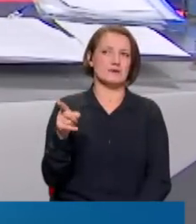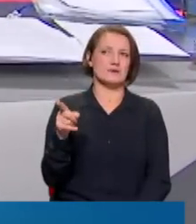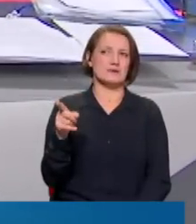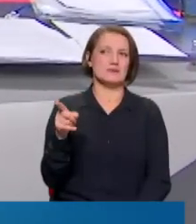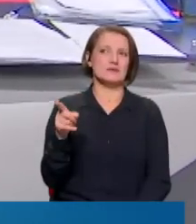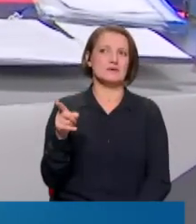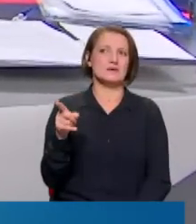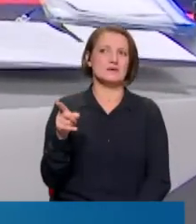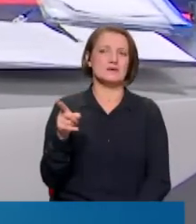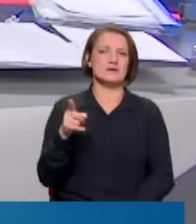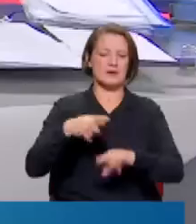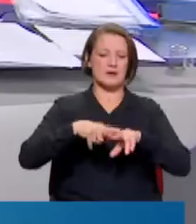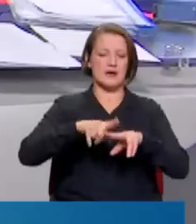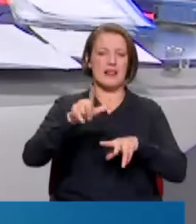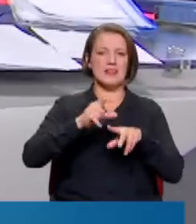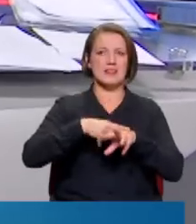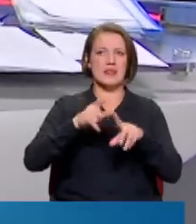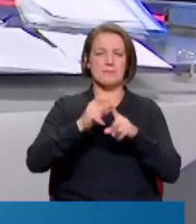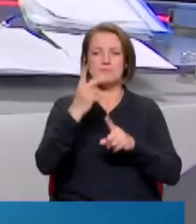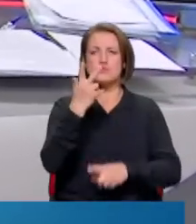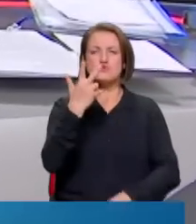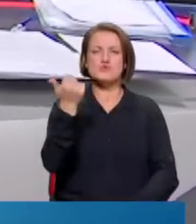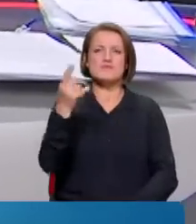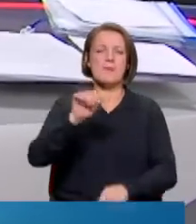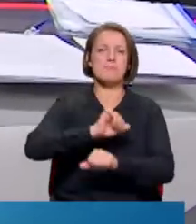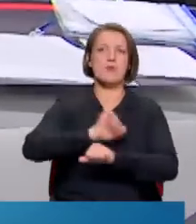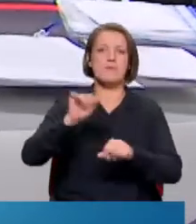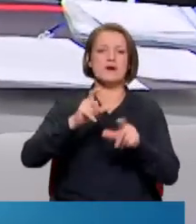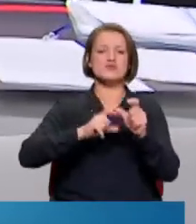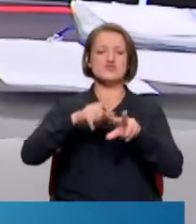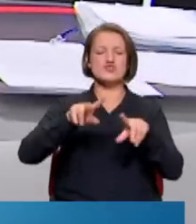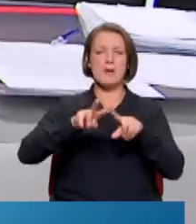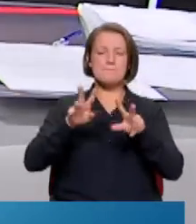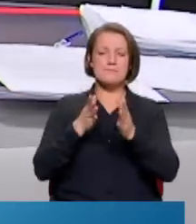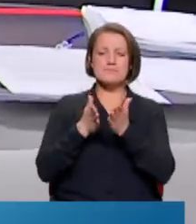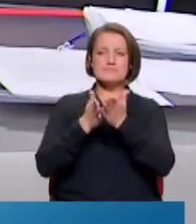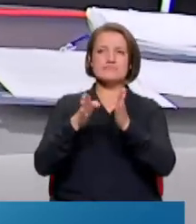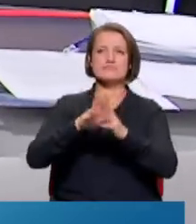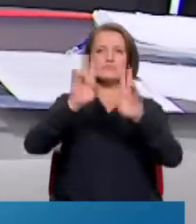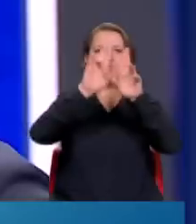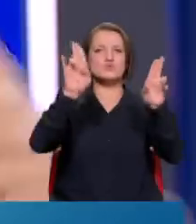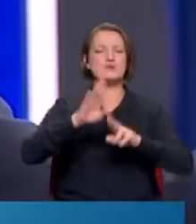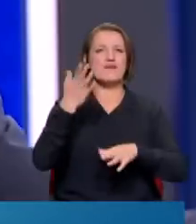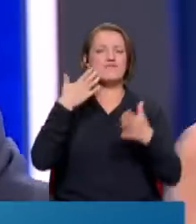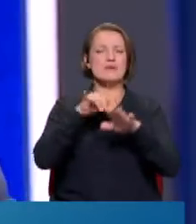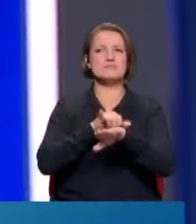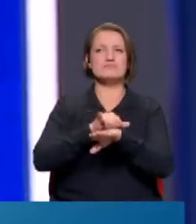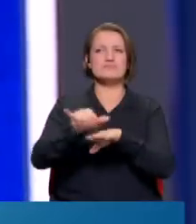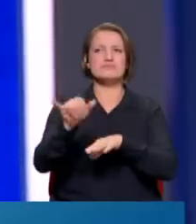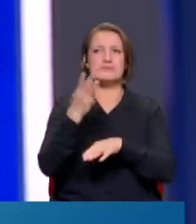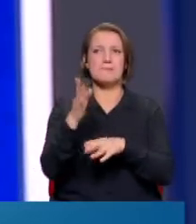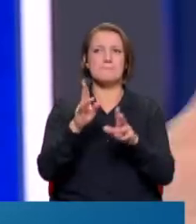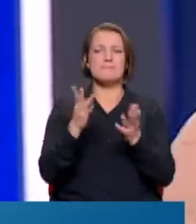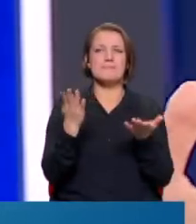Suriye Halep Limanı ü defadır bombalanıyor Şam Limanı İki defadır bombalanıyor uluslararası Havalimanı dışa atlan